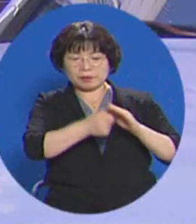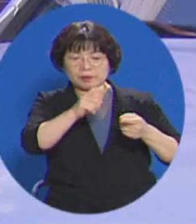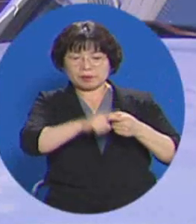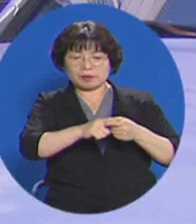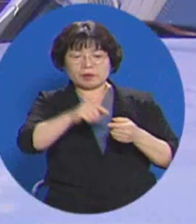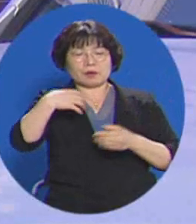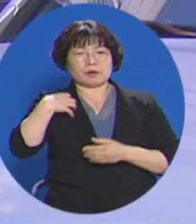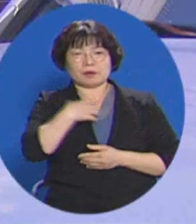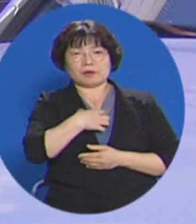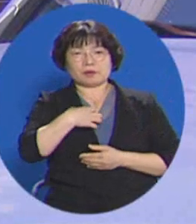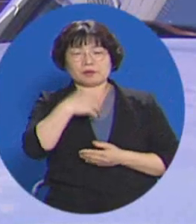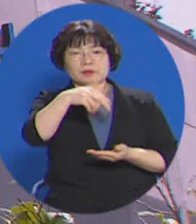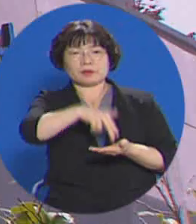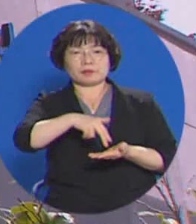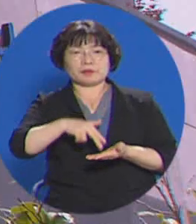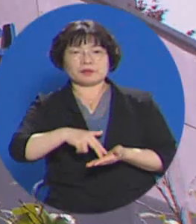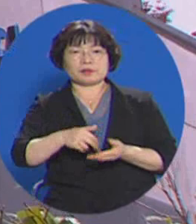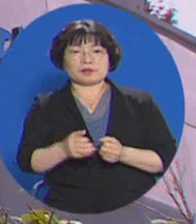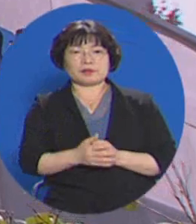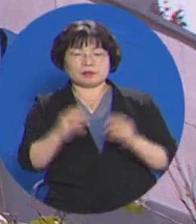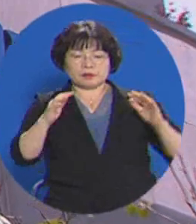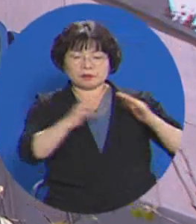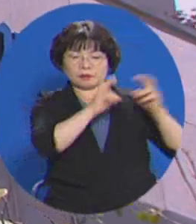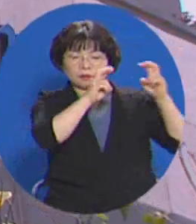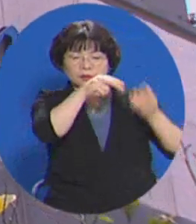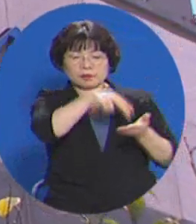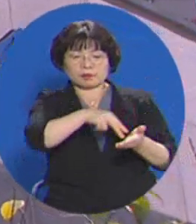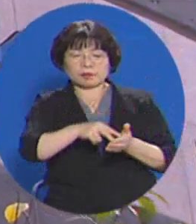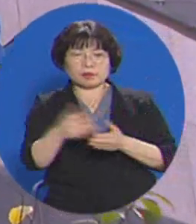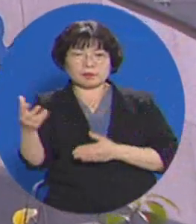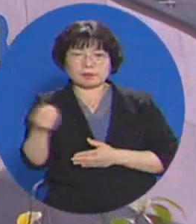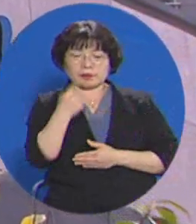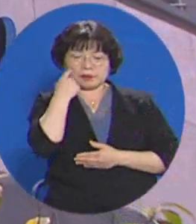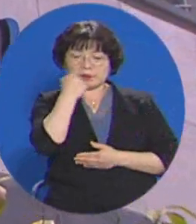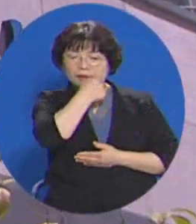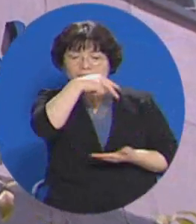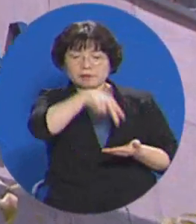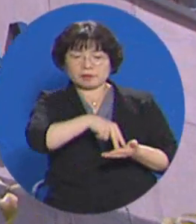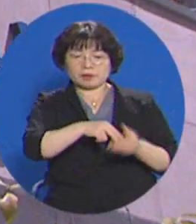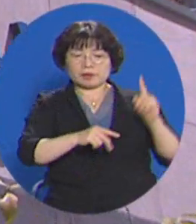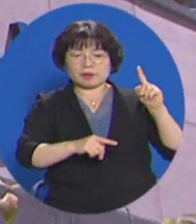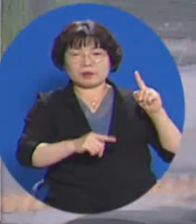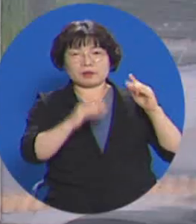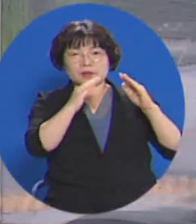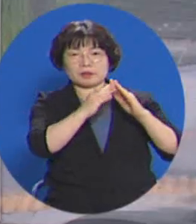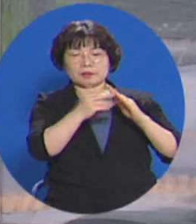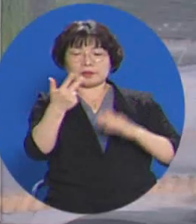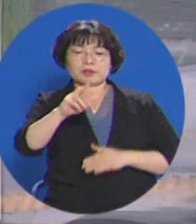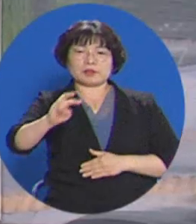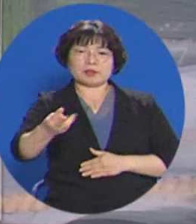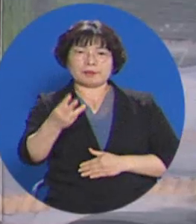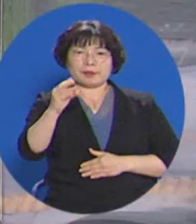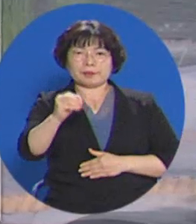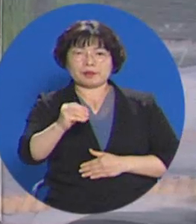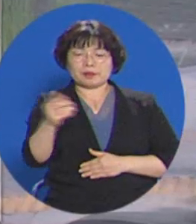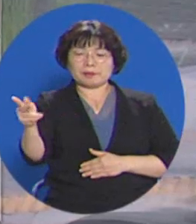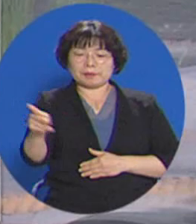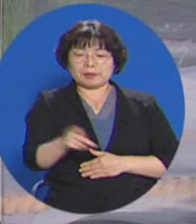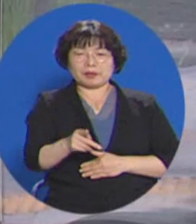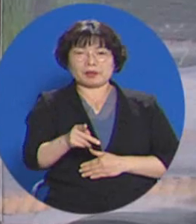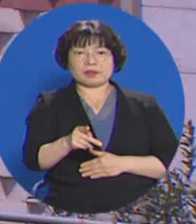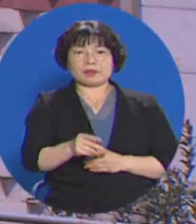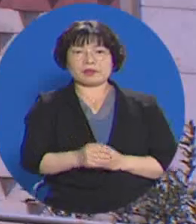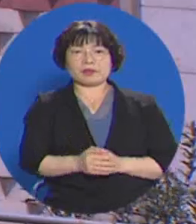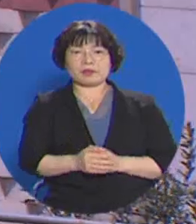걱정해야 할 처지에 놓였습니다. 건설사가 아파트를 담보로 한 세대당 7,300만 원의 주택기금 대출을